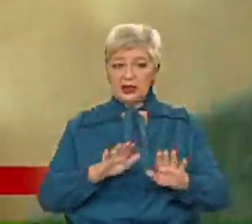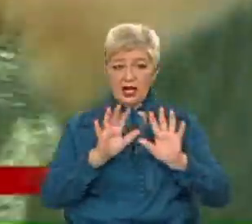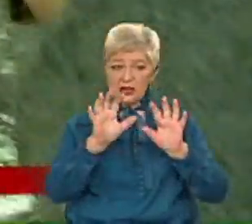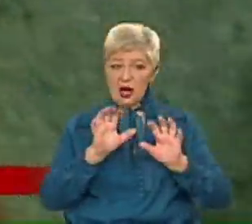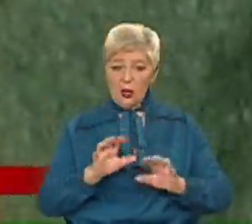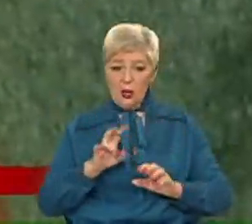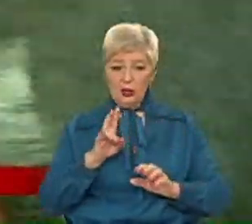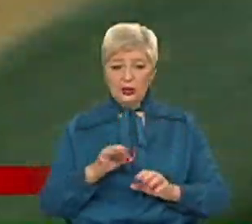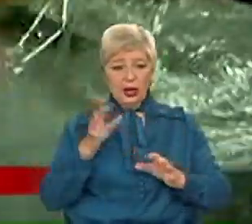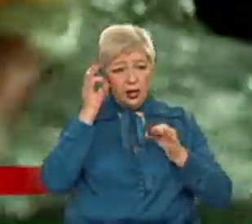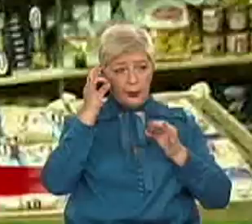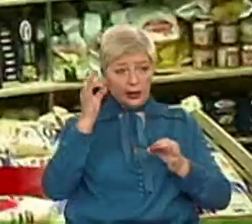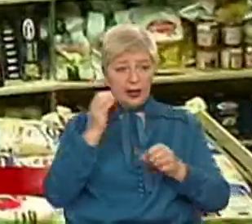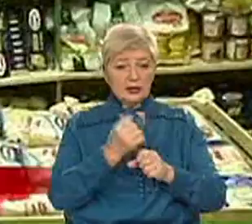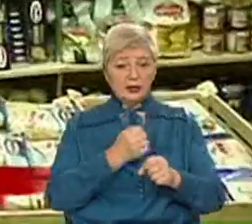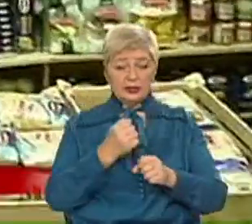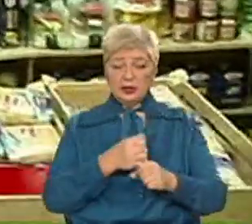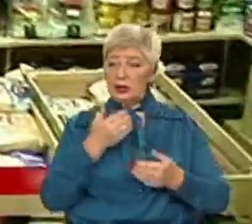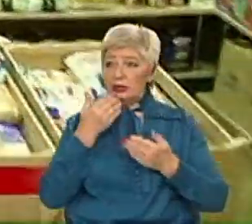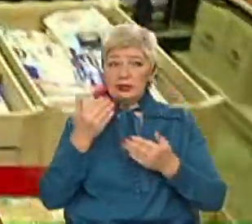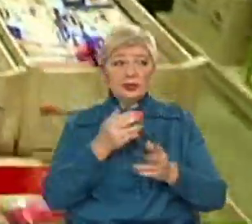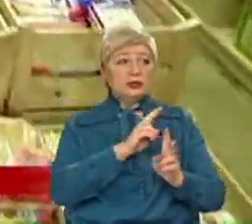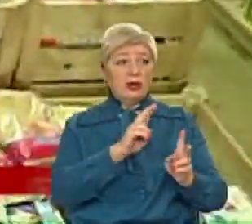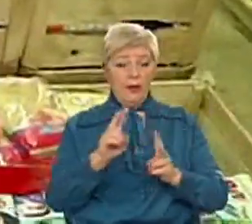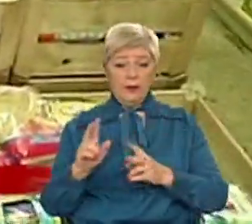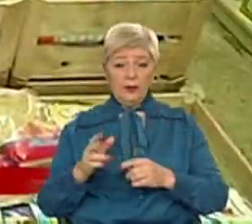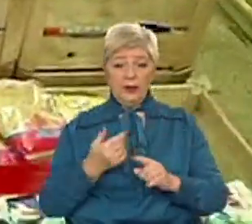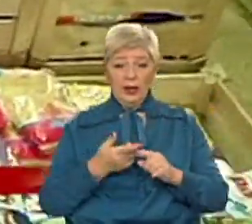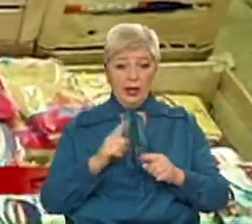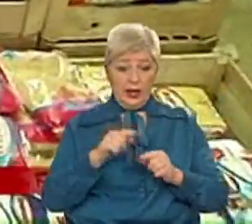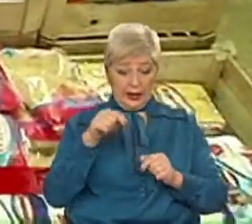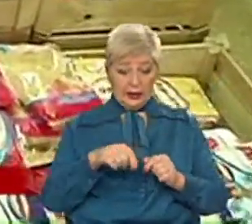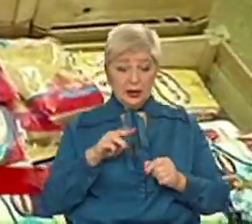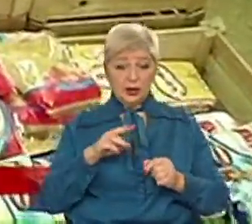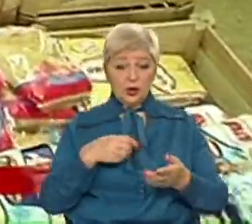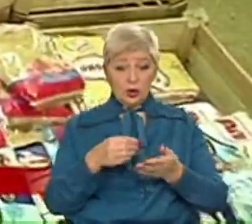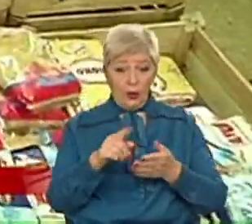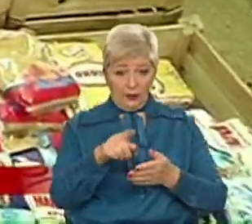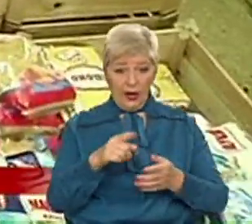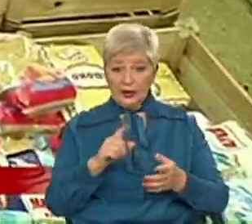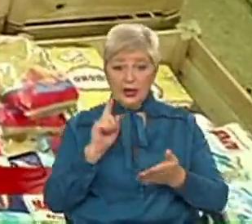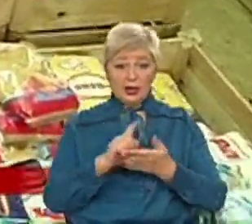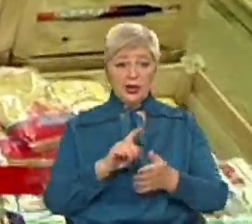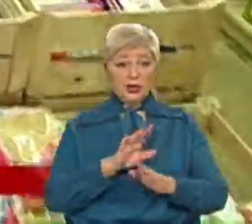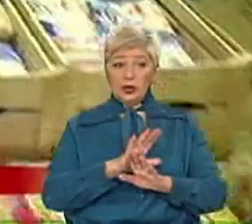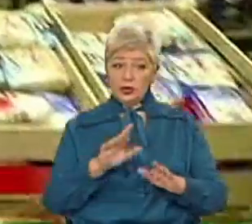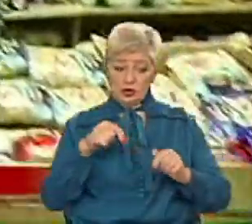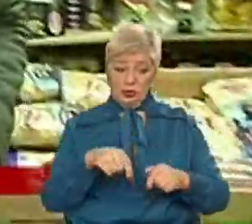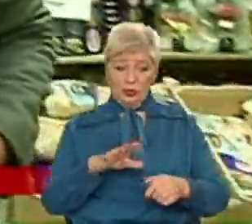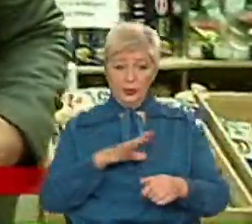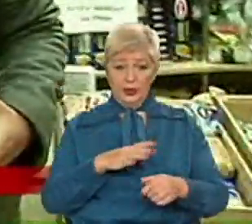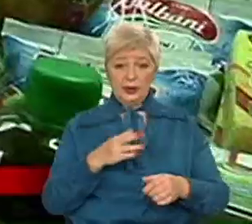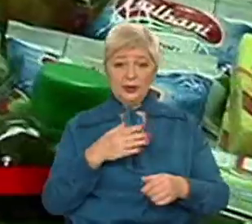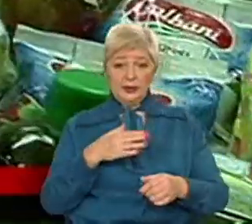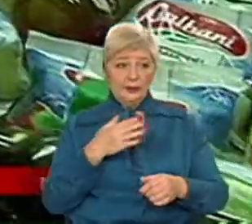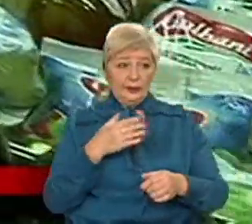якість з виробника не спитаєш. Весь этот товар на территории Украины находиться не должен. Проблема в том, что нет языка, и мы не знаем, какие